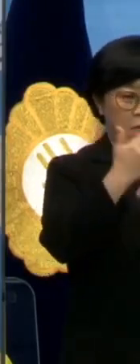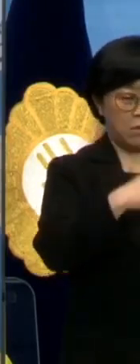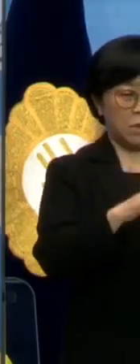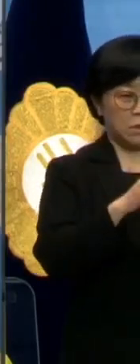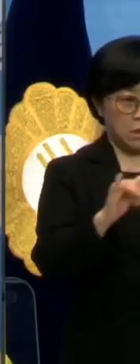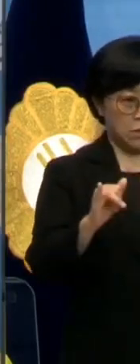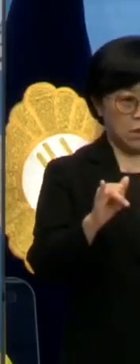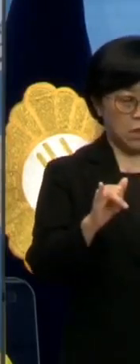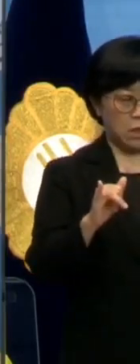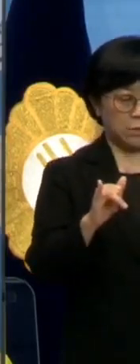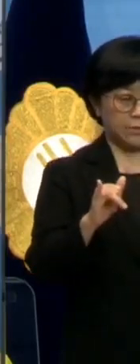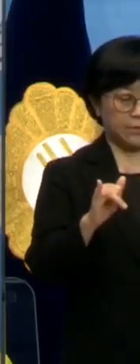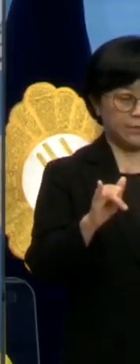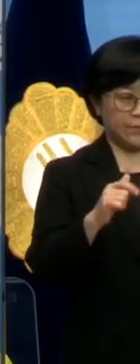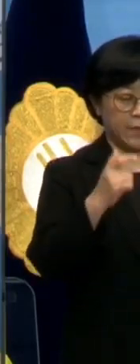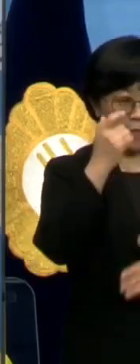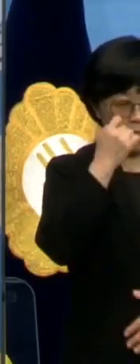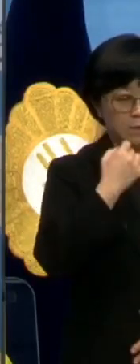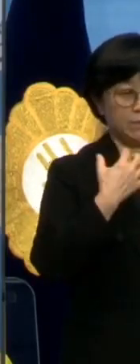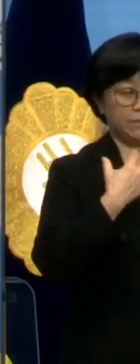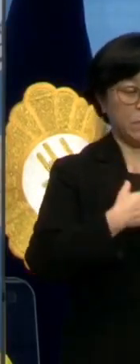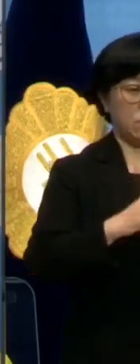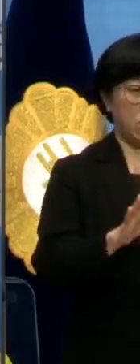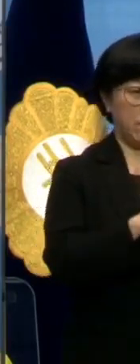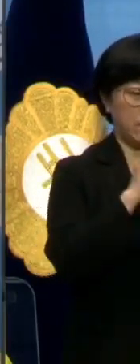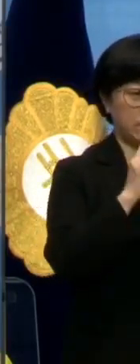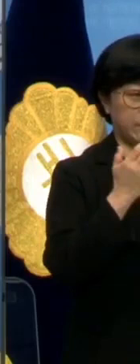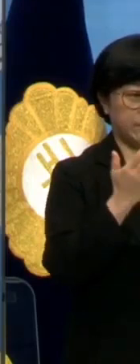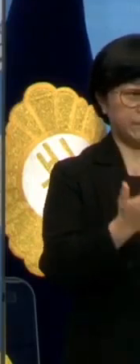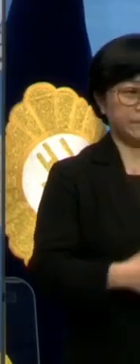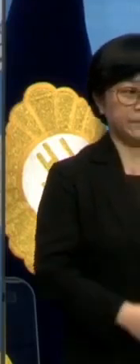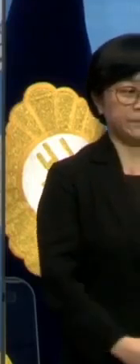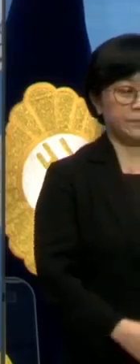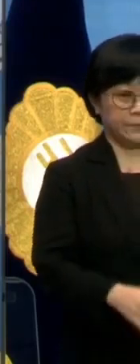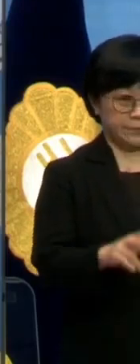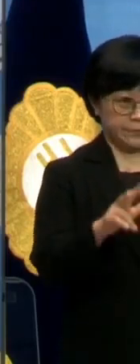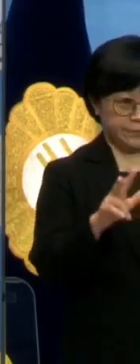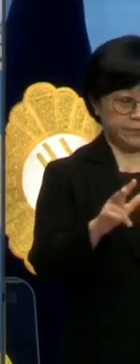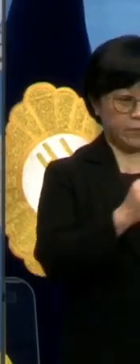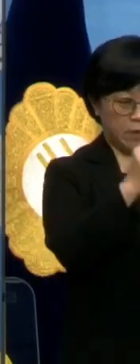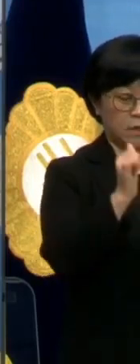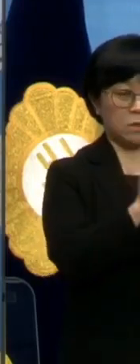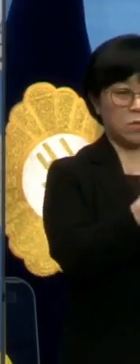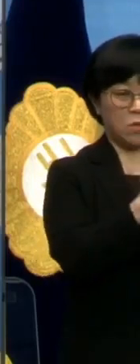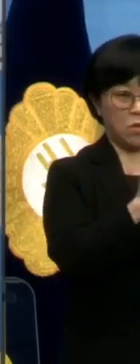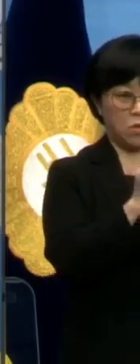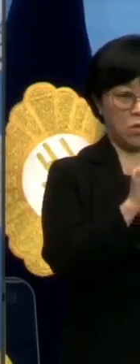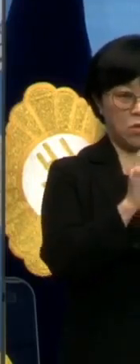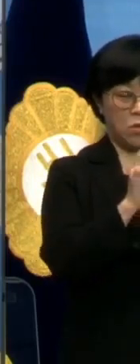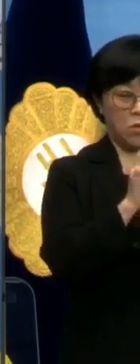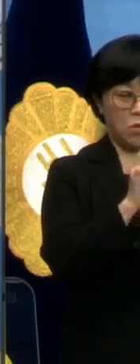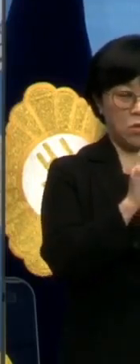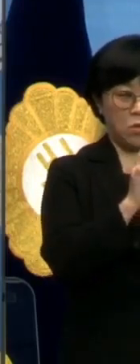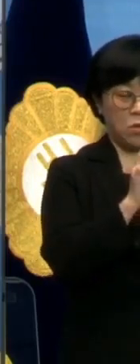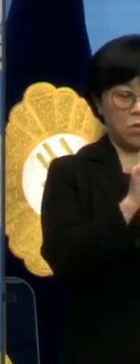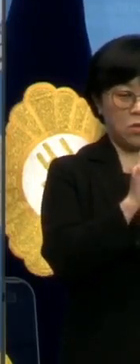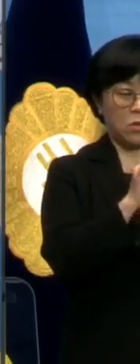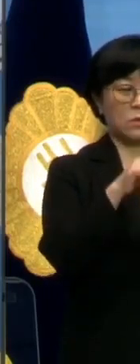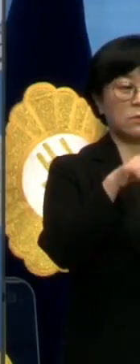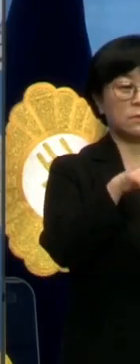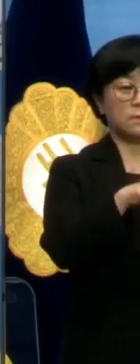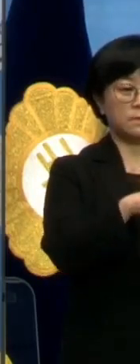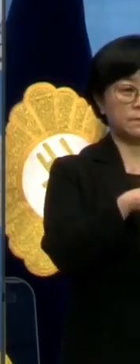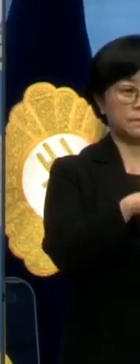유가족께 깊은 조의를 표합니다. 그리고 지금도 사회적 거리 두기